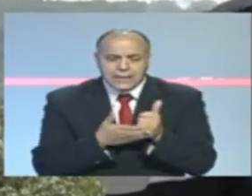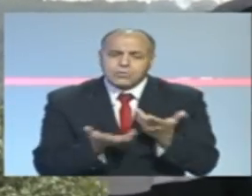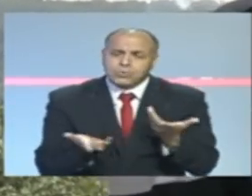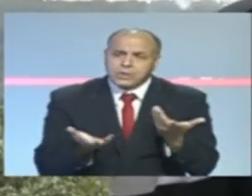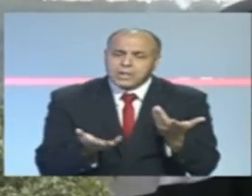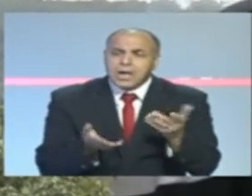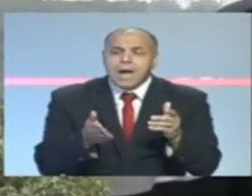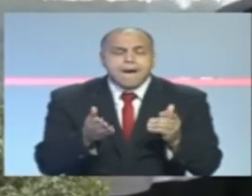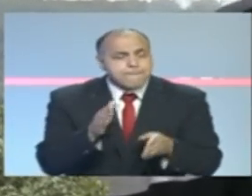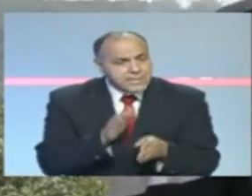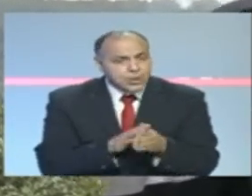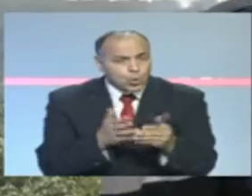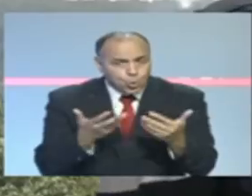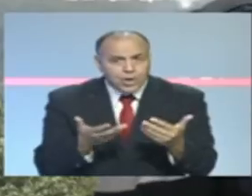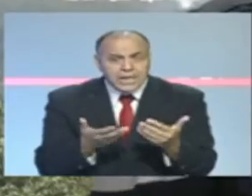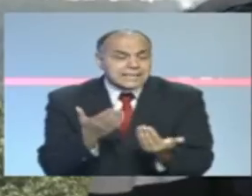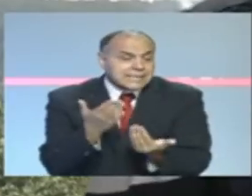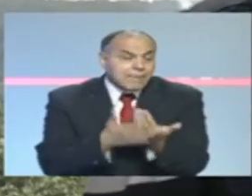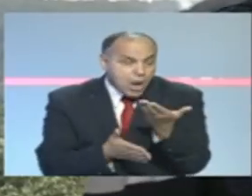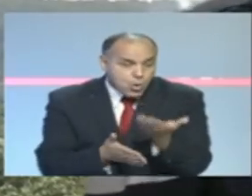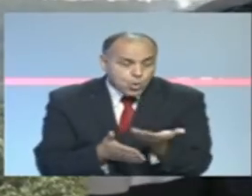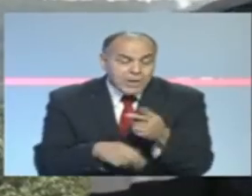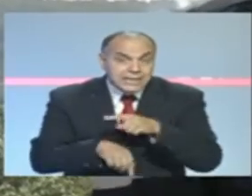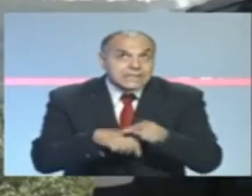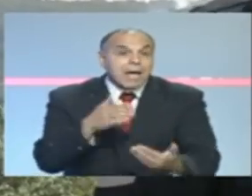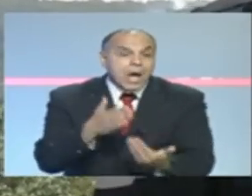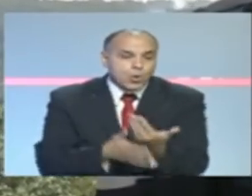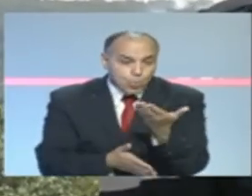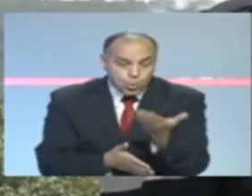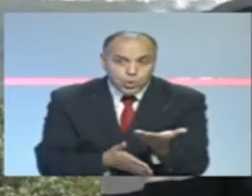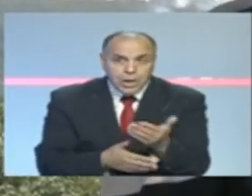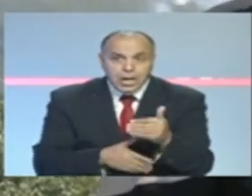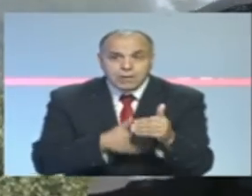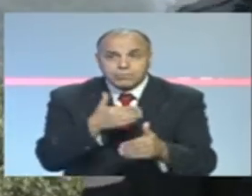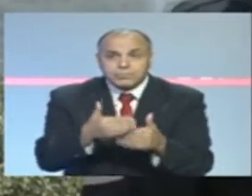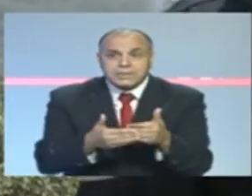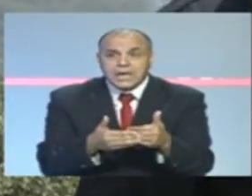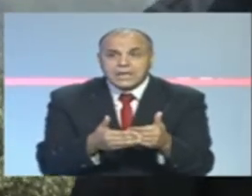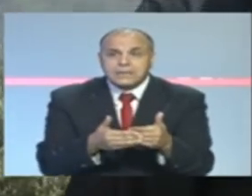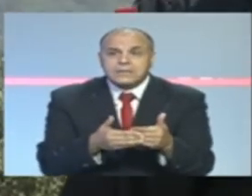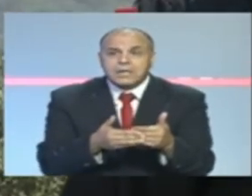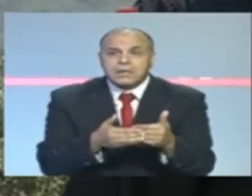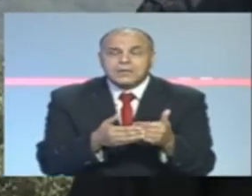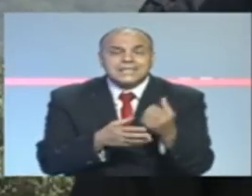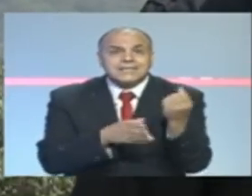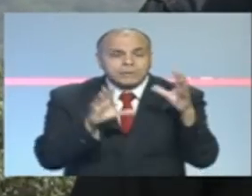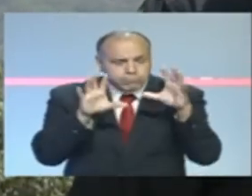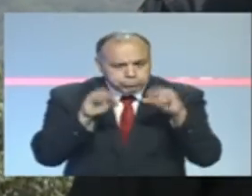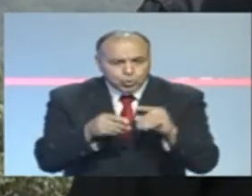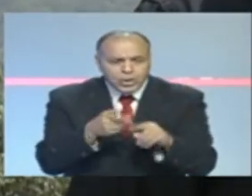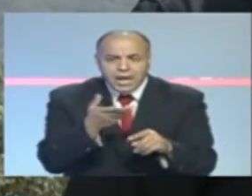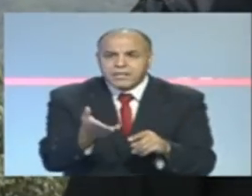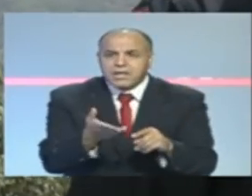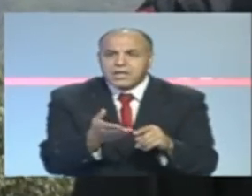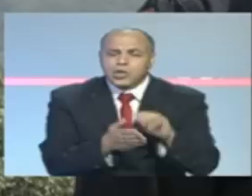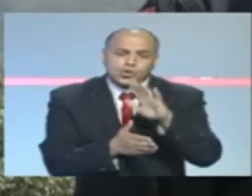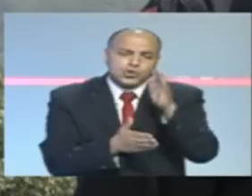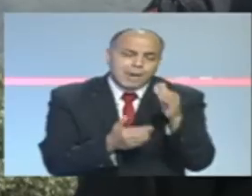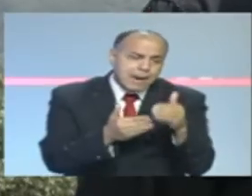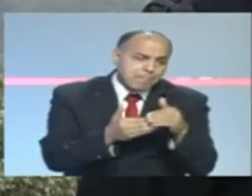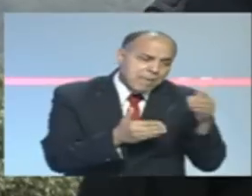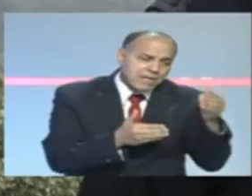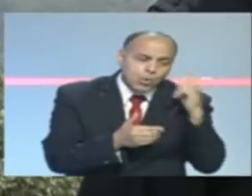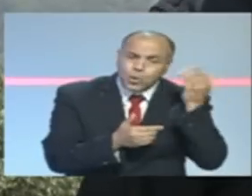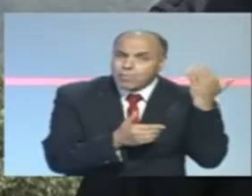اللي بدا من اه صباح هذا اليوم في الساعات الاولى يعني بدايه العمليه نشوفوا في ازمه لبنان